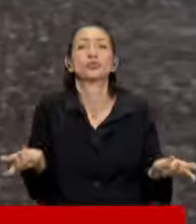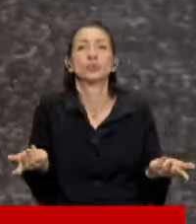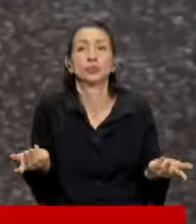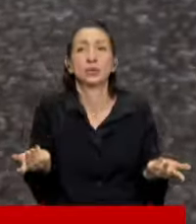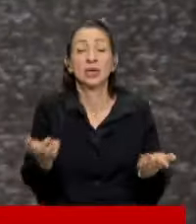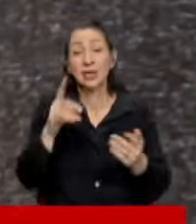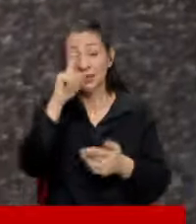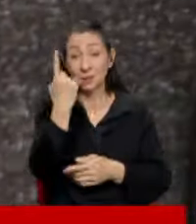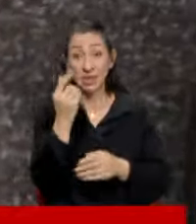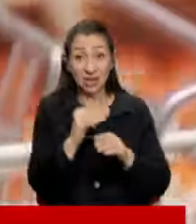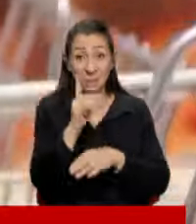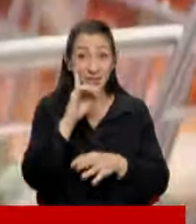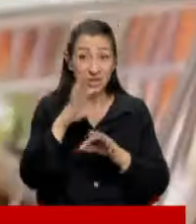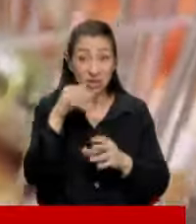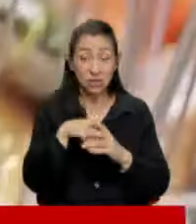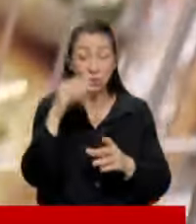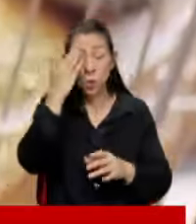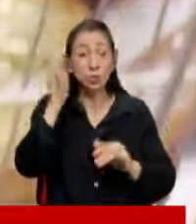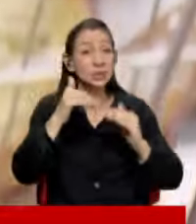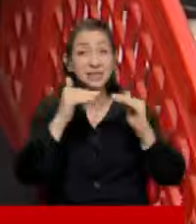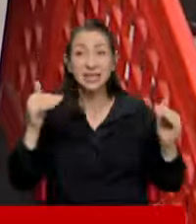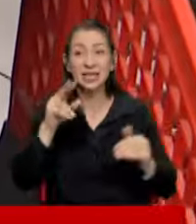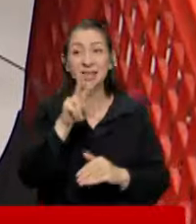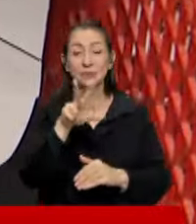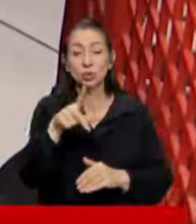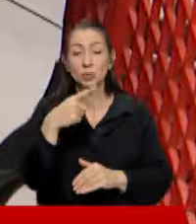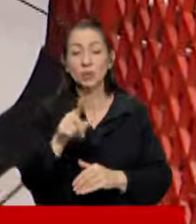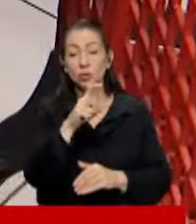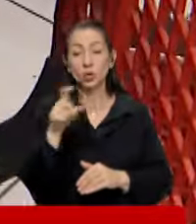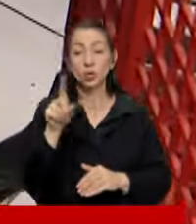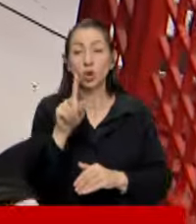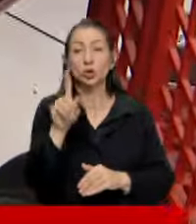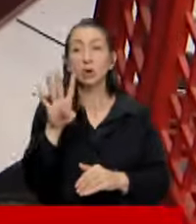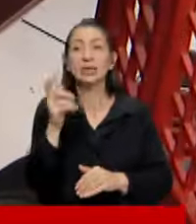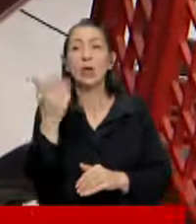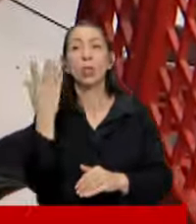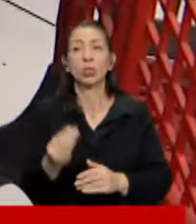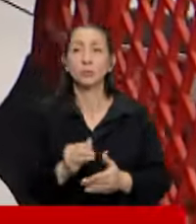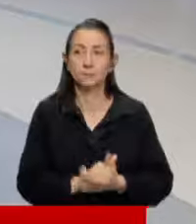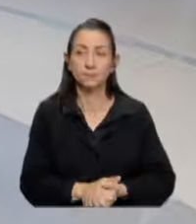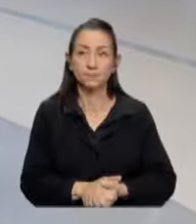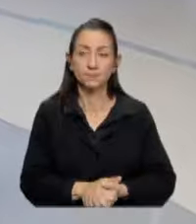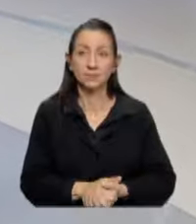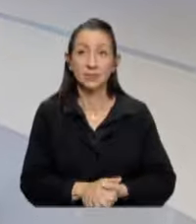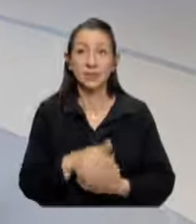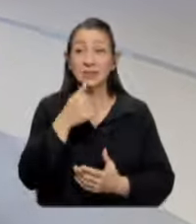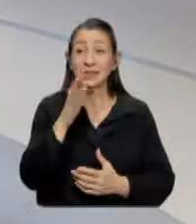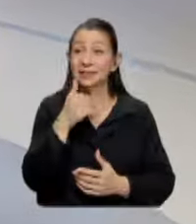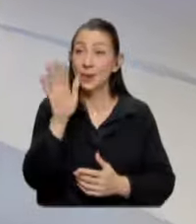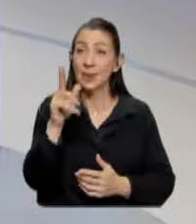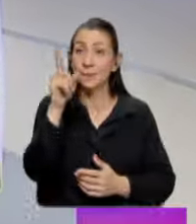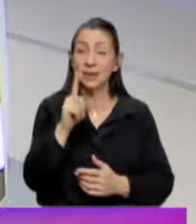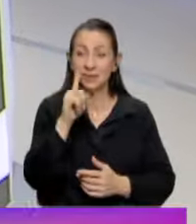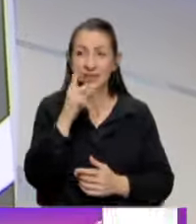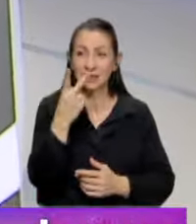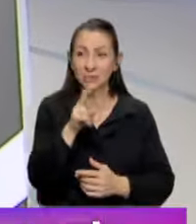yani tek başına yaşayan bir kişi içinse yoksulluk sınırı 23.91 lira oldu Deniz abi 1